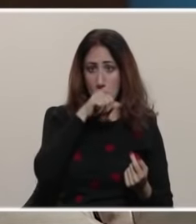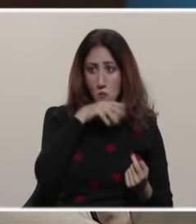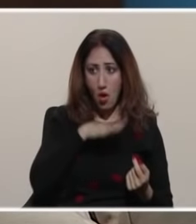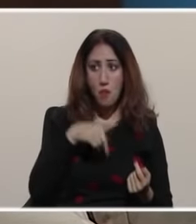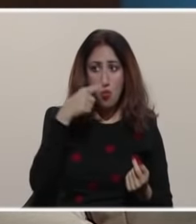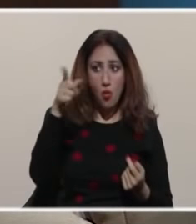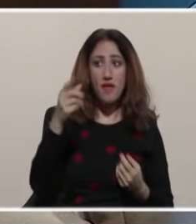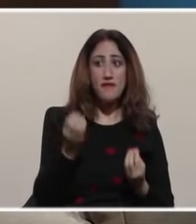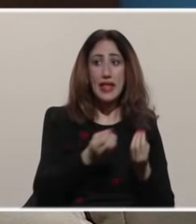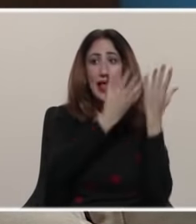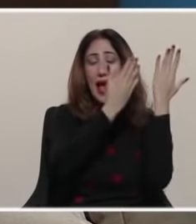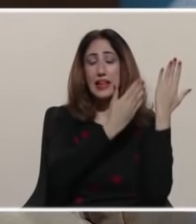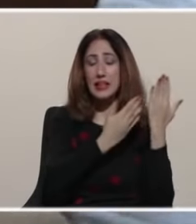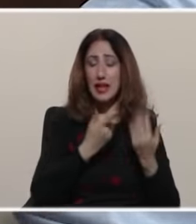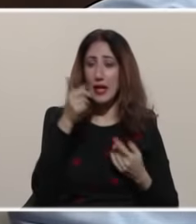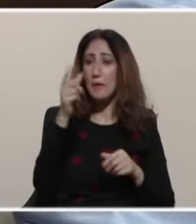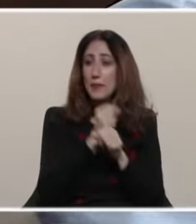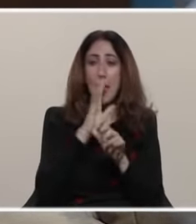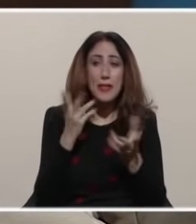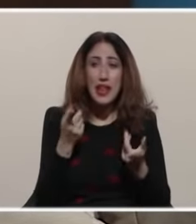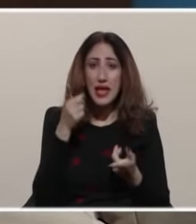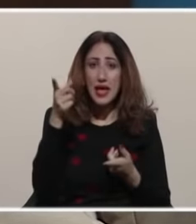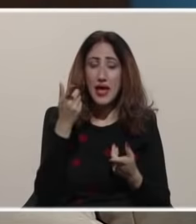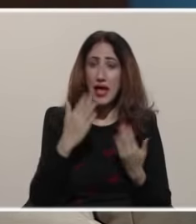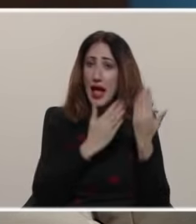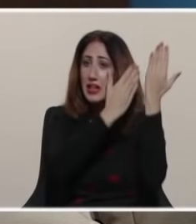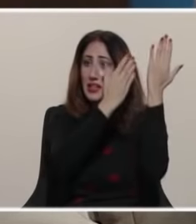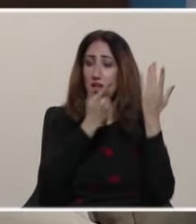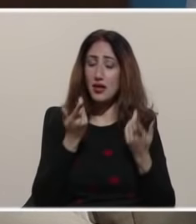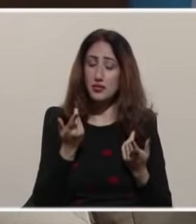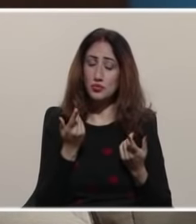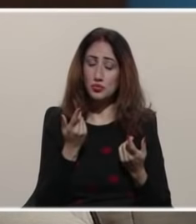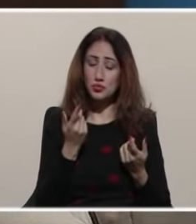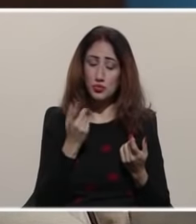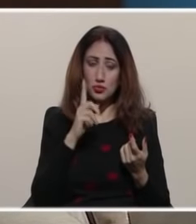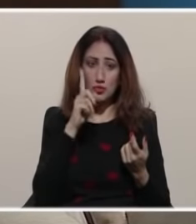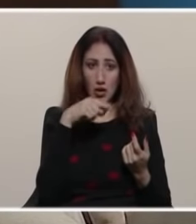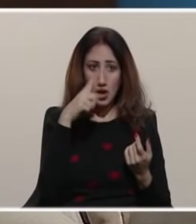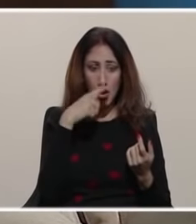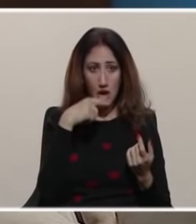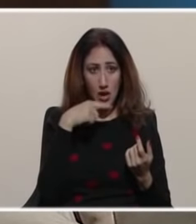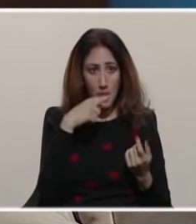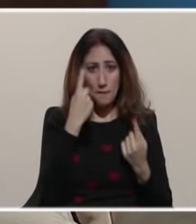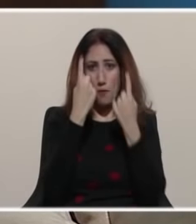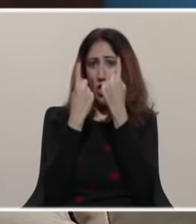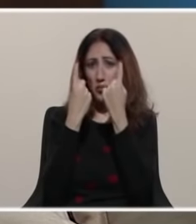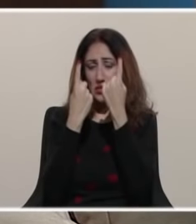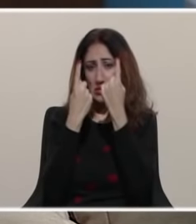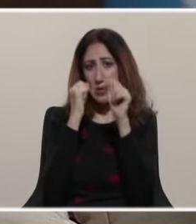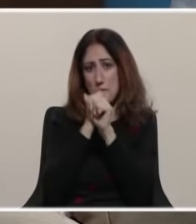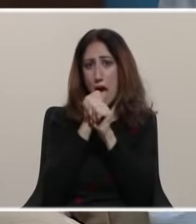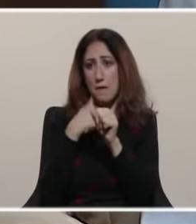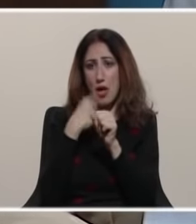وكذا وكذا، فقول لي انت بتعمل ايه عشان اعمل زيك عشان ابقى من اهل الجنه. قال له والله ولا حاجه، لكن هي في حاجه واحده بس لعلها